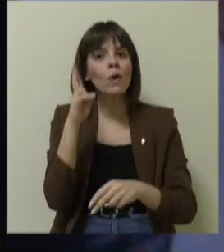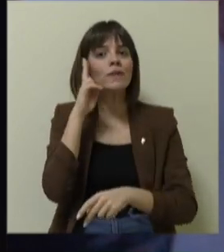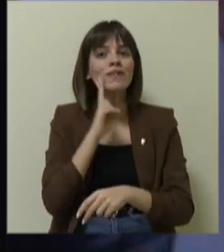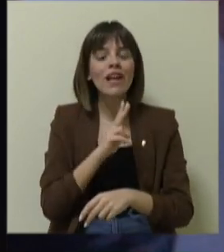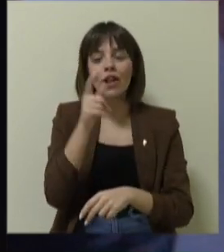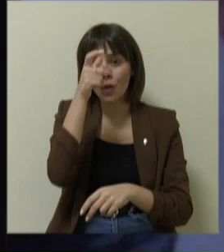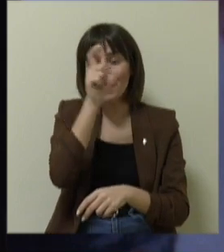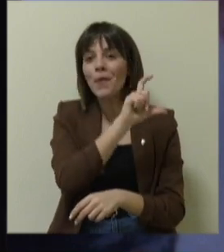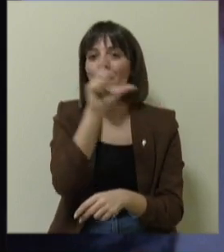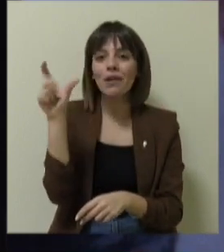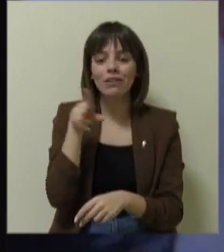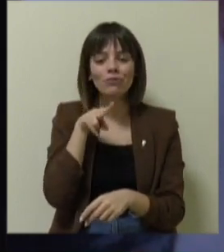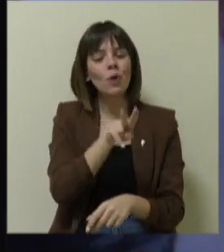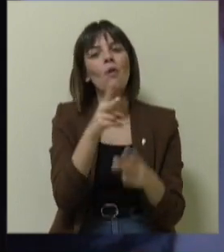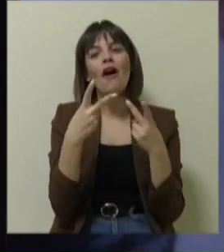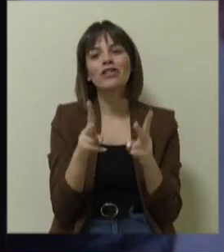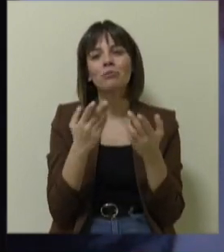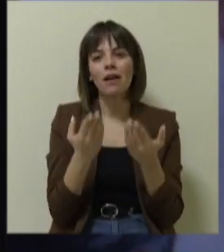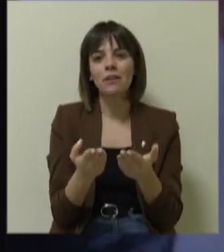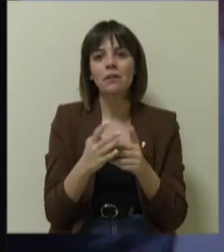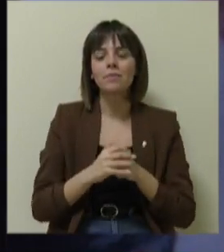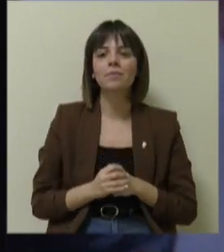zengin Türkiye'nin yolunu açmaktır.